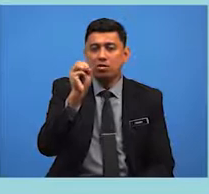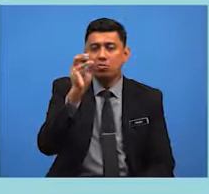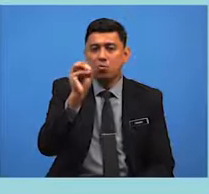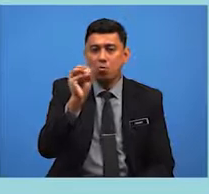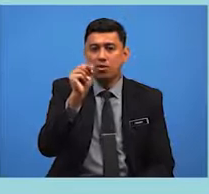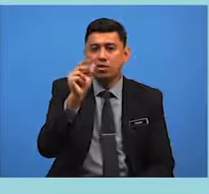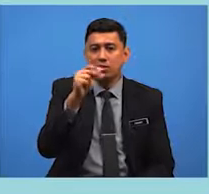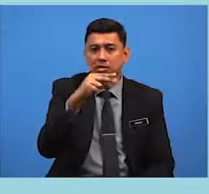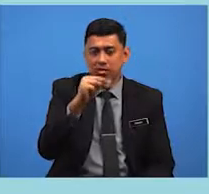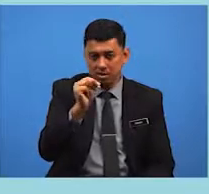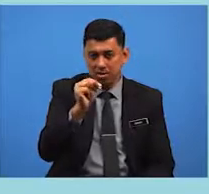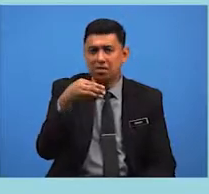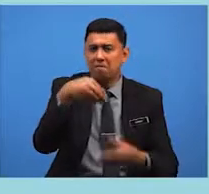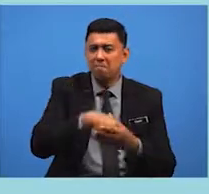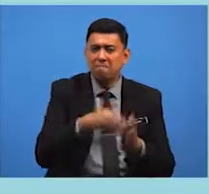ini?